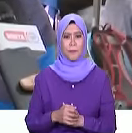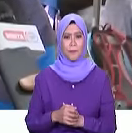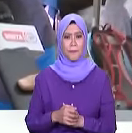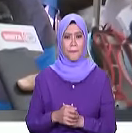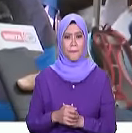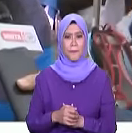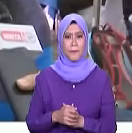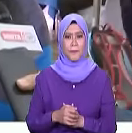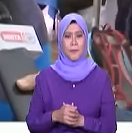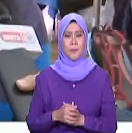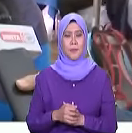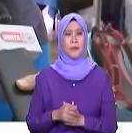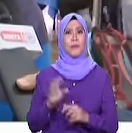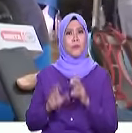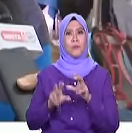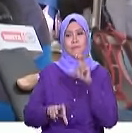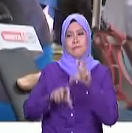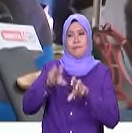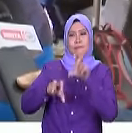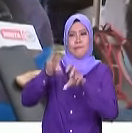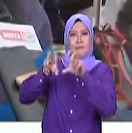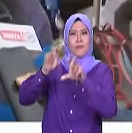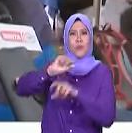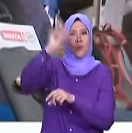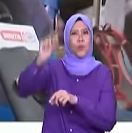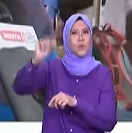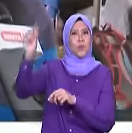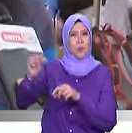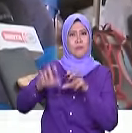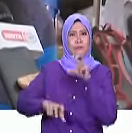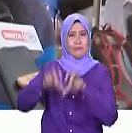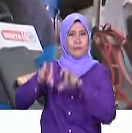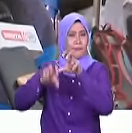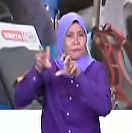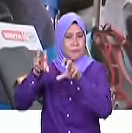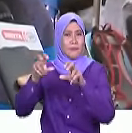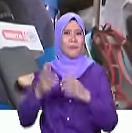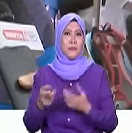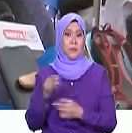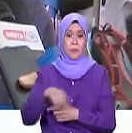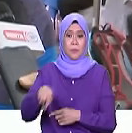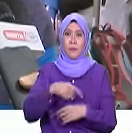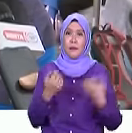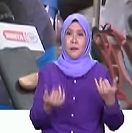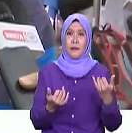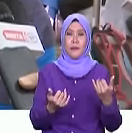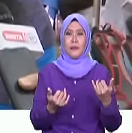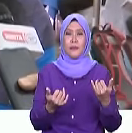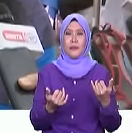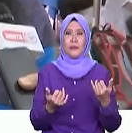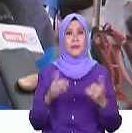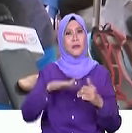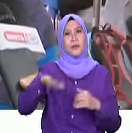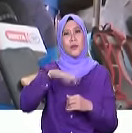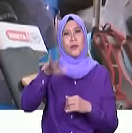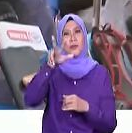Apabila mereka mendaki gunung, mereka adalah guide. So, mereka hari ini seramai lebih